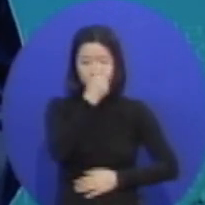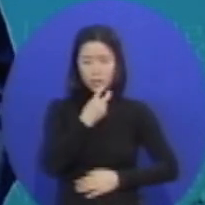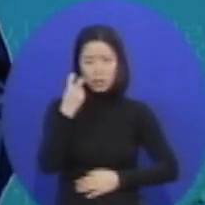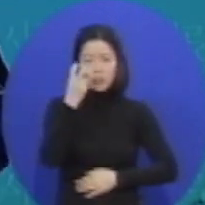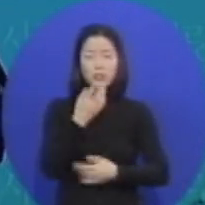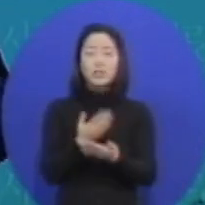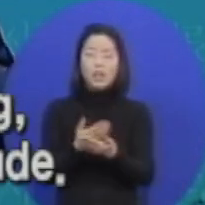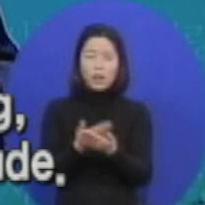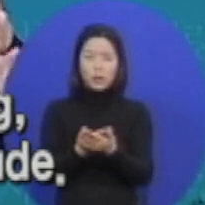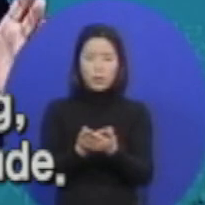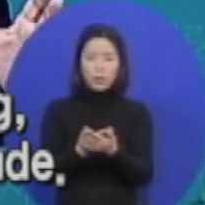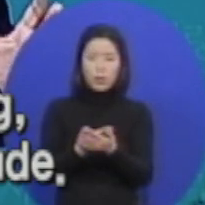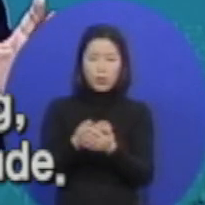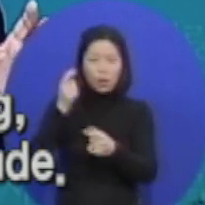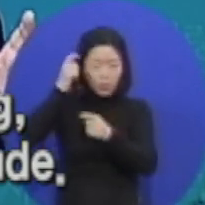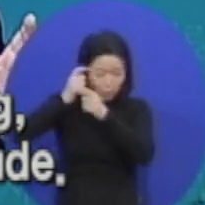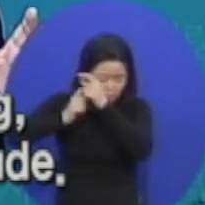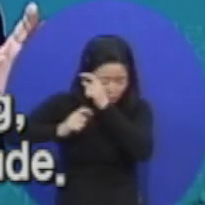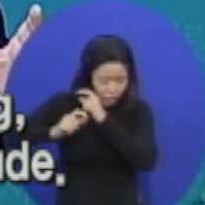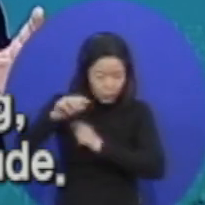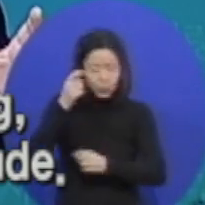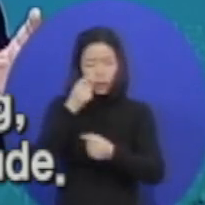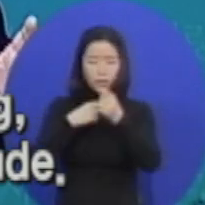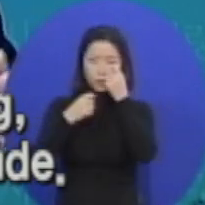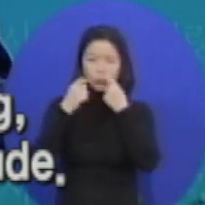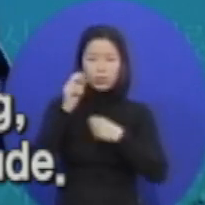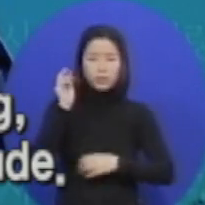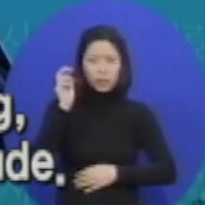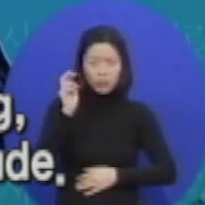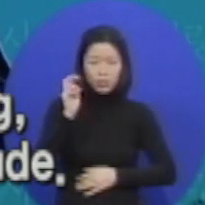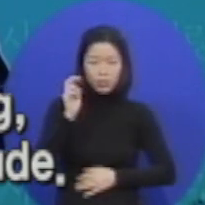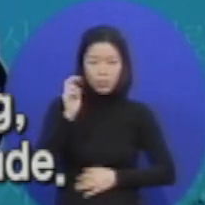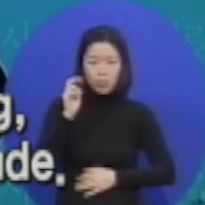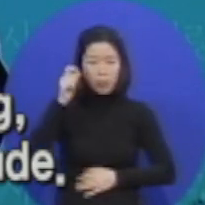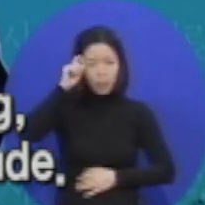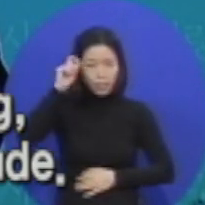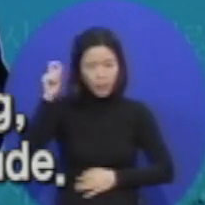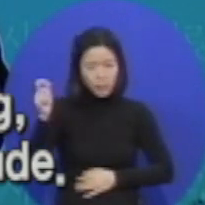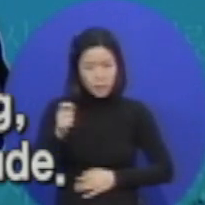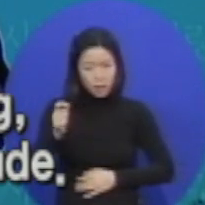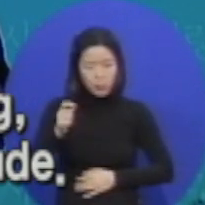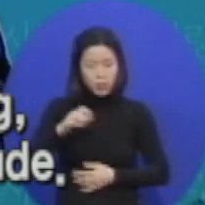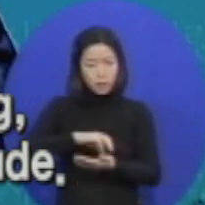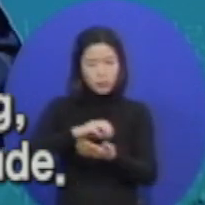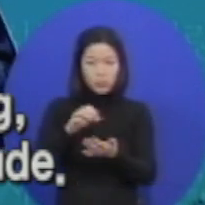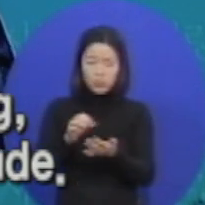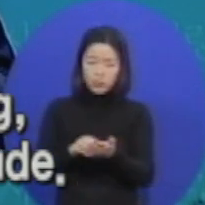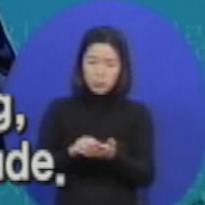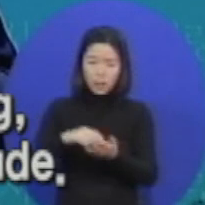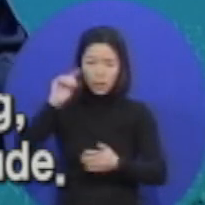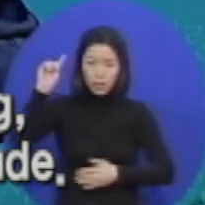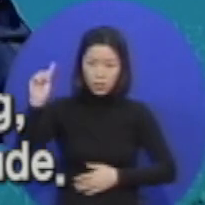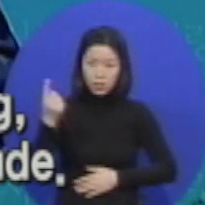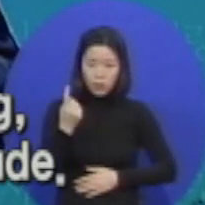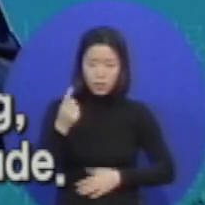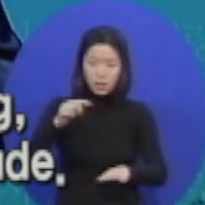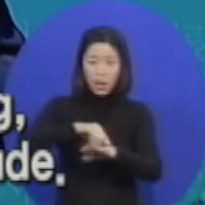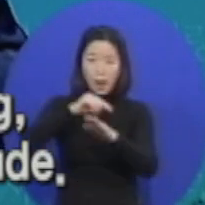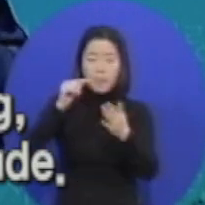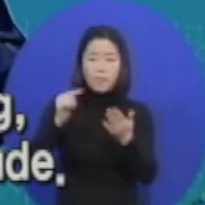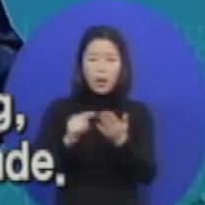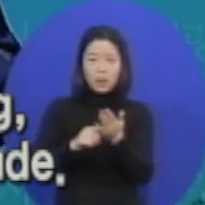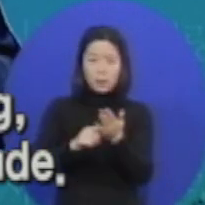그렇게 맘 3 울었던 모양입니다 근데 새벽녘 쯤 되어서 다윗에 마음에